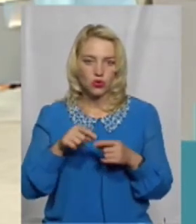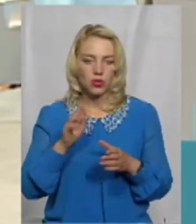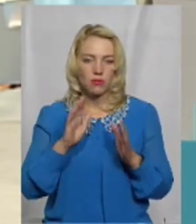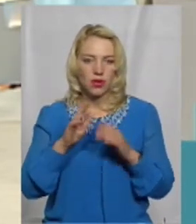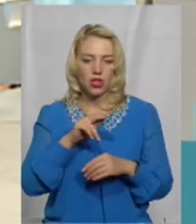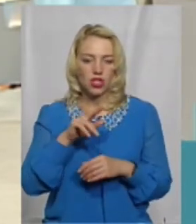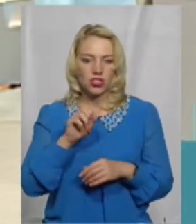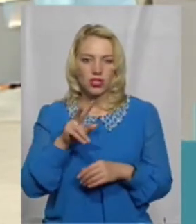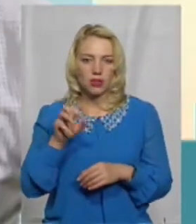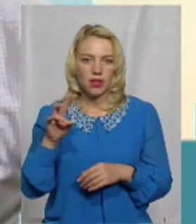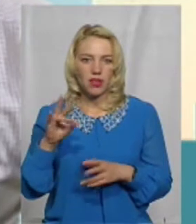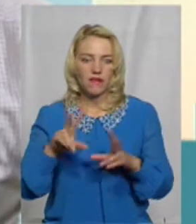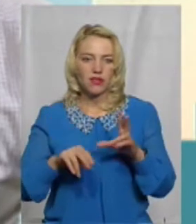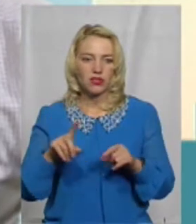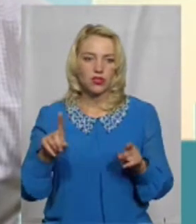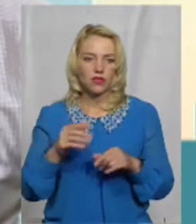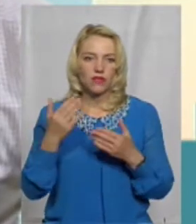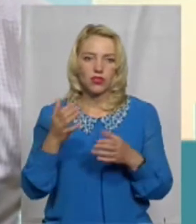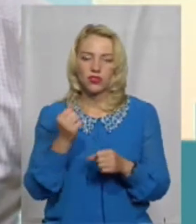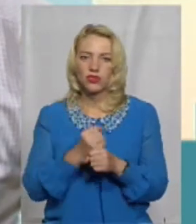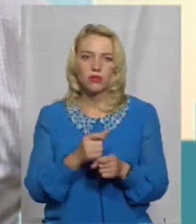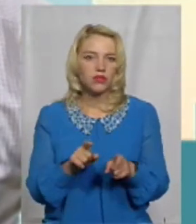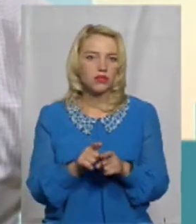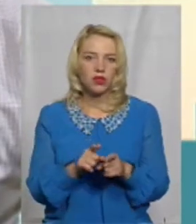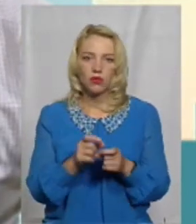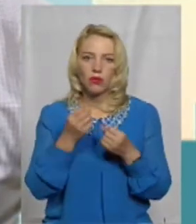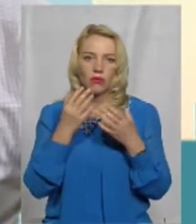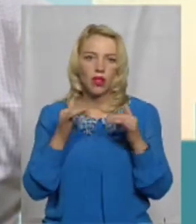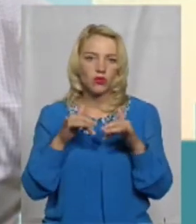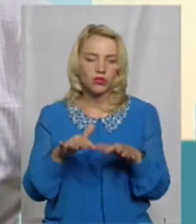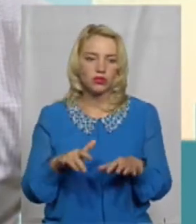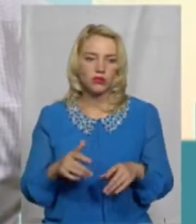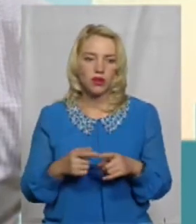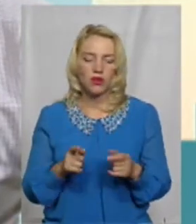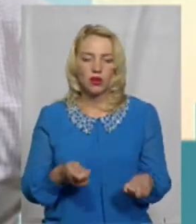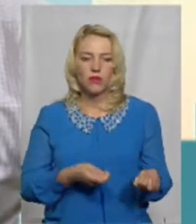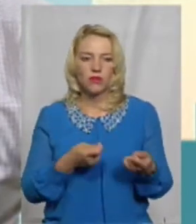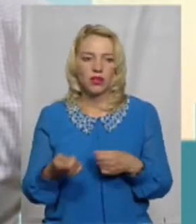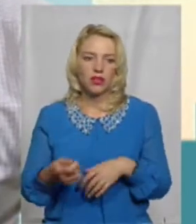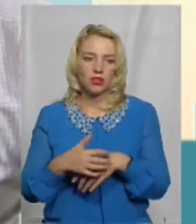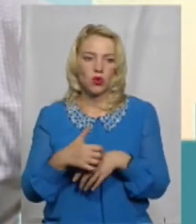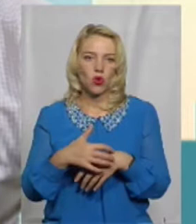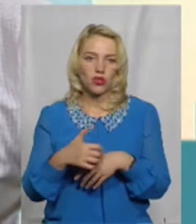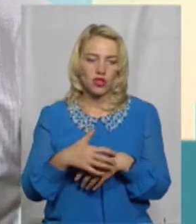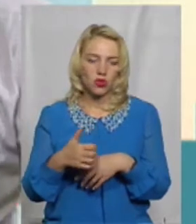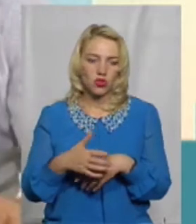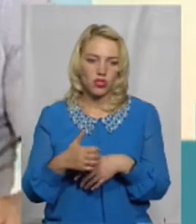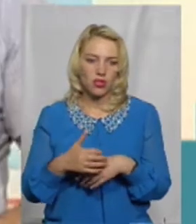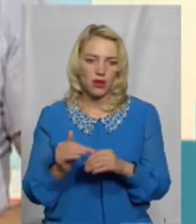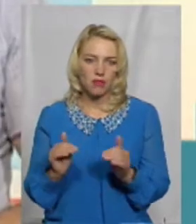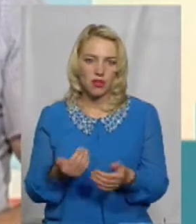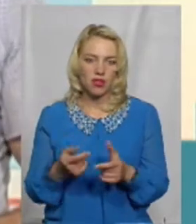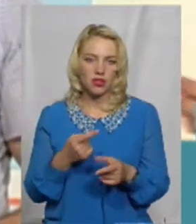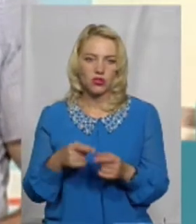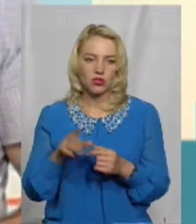Чекмана, рахують, що вони зроблять таку благодійну справу, принесши котя, кошеня маленьке